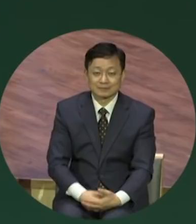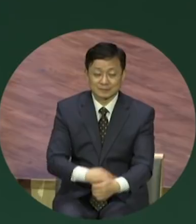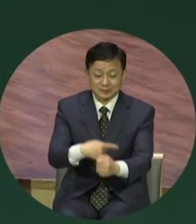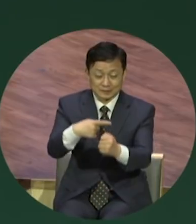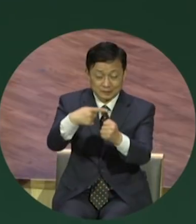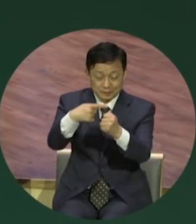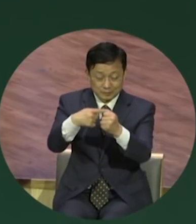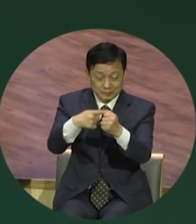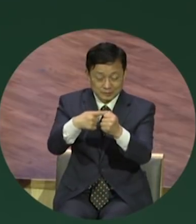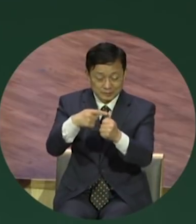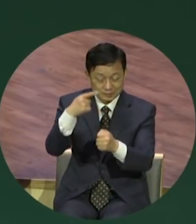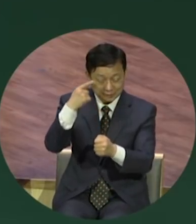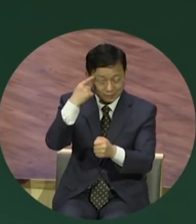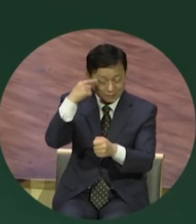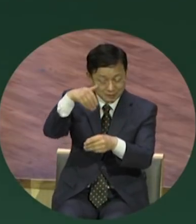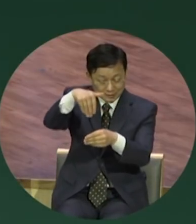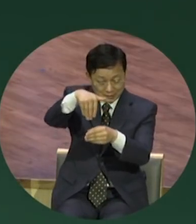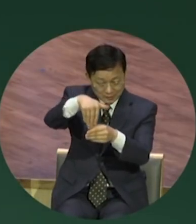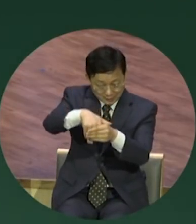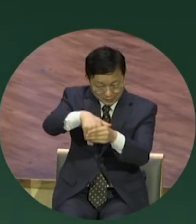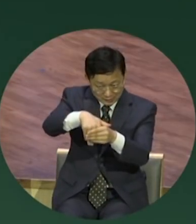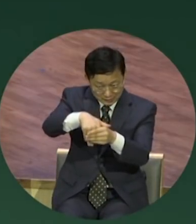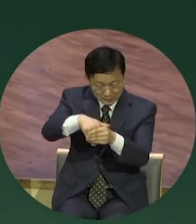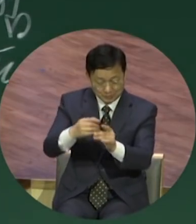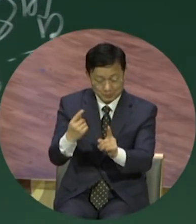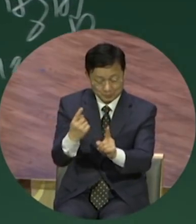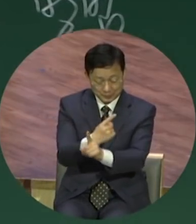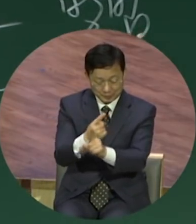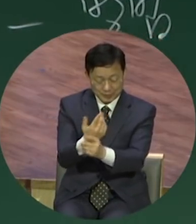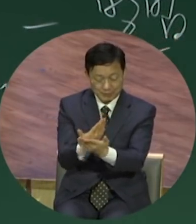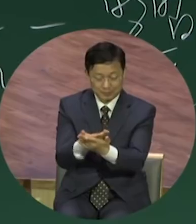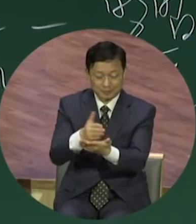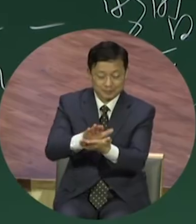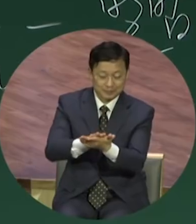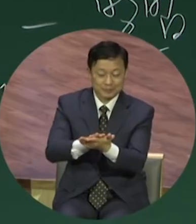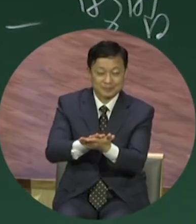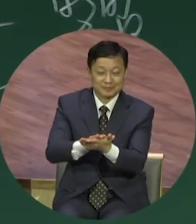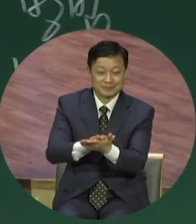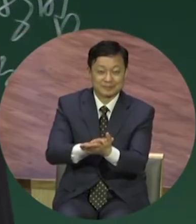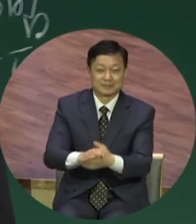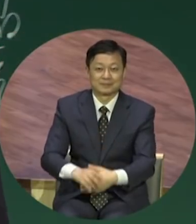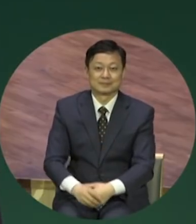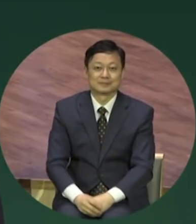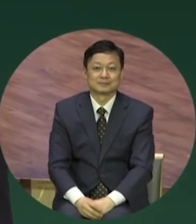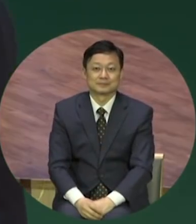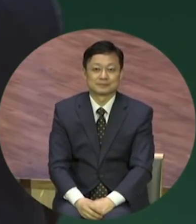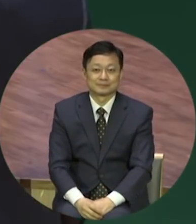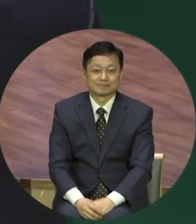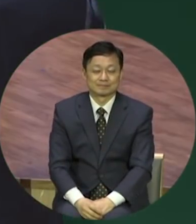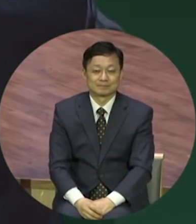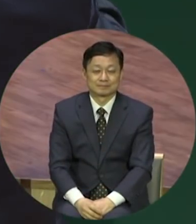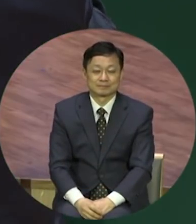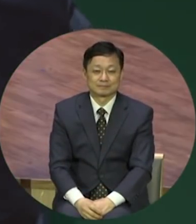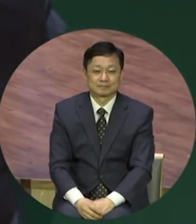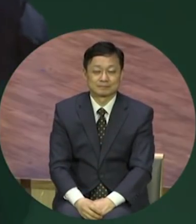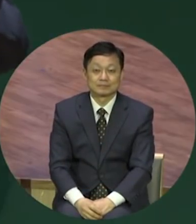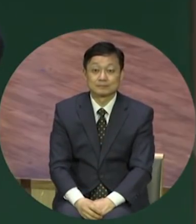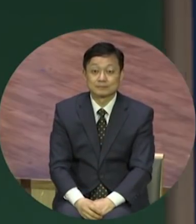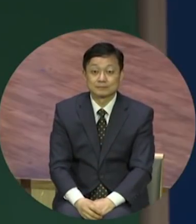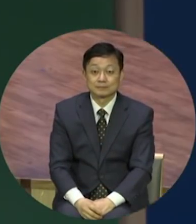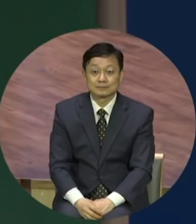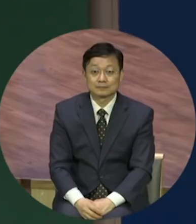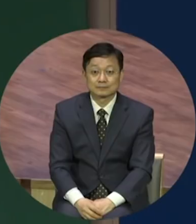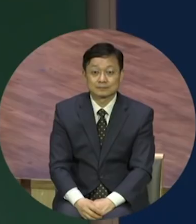여러분들이 전 세계 각인 바꾸기. And all throughout the world, we must help people change their imprints. We must first change our imprints. 이걸 보고